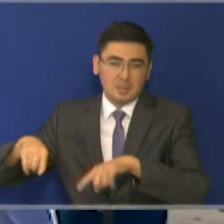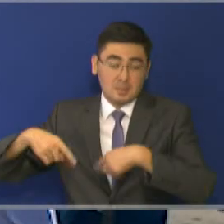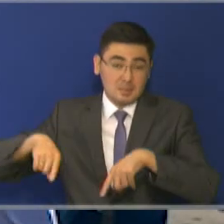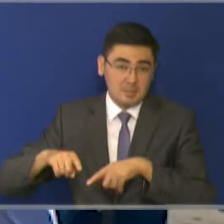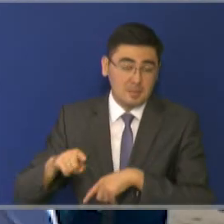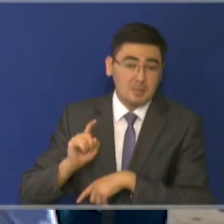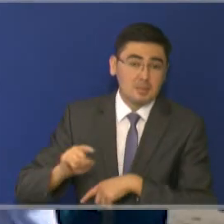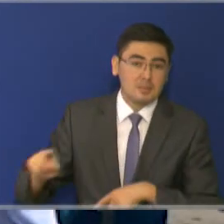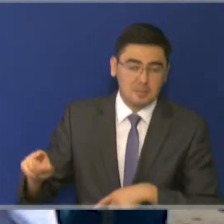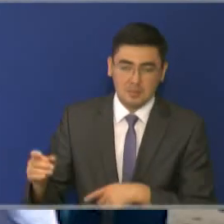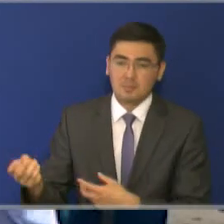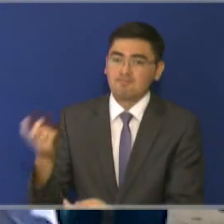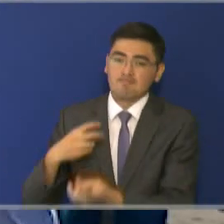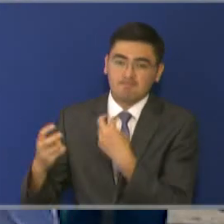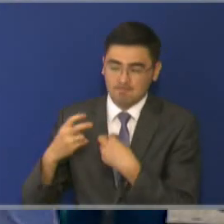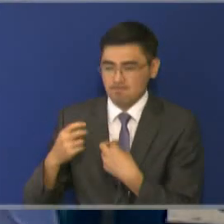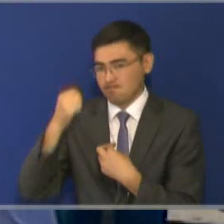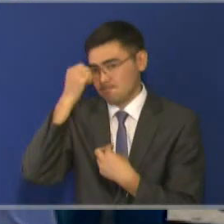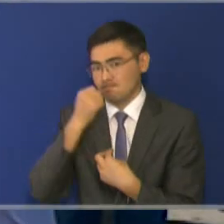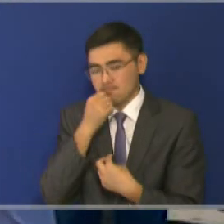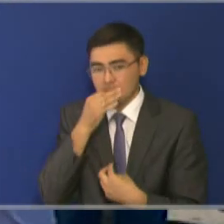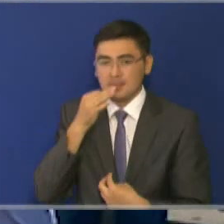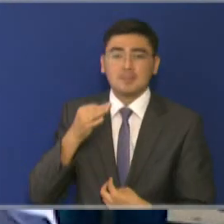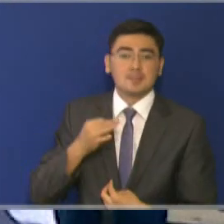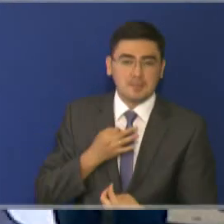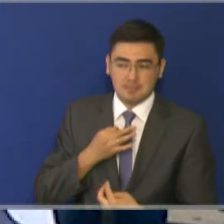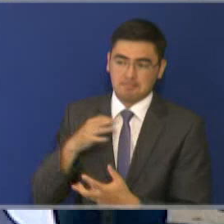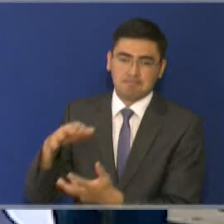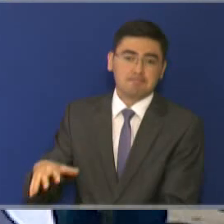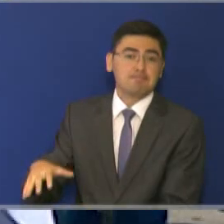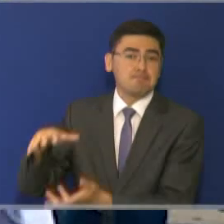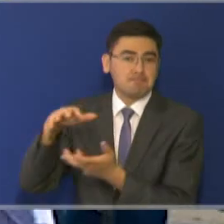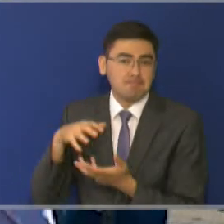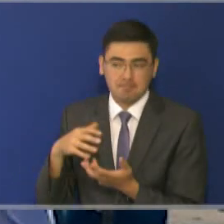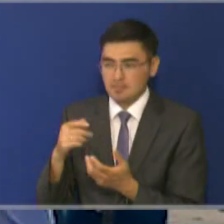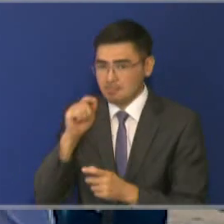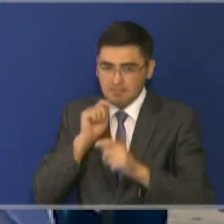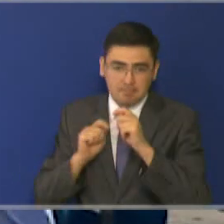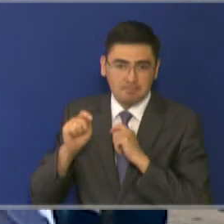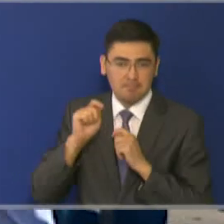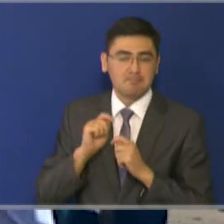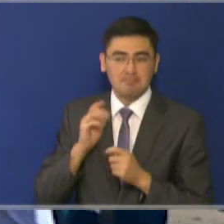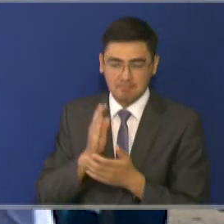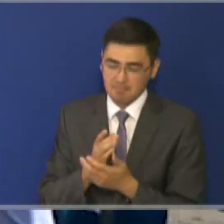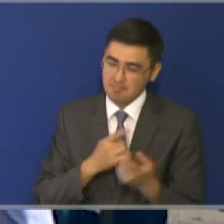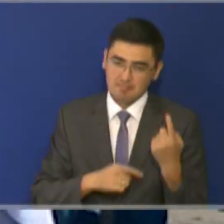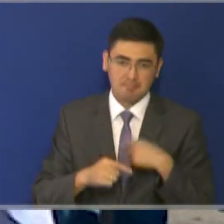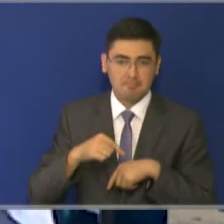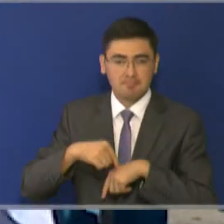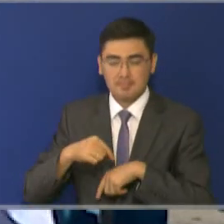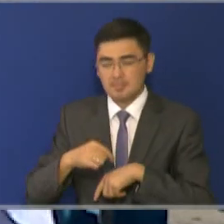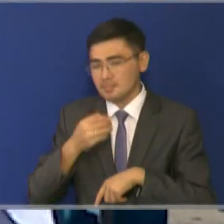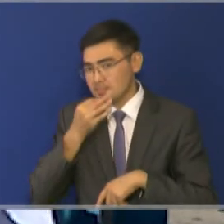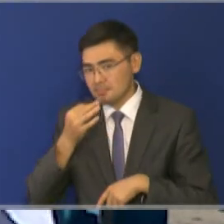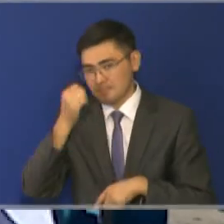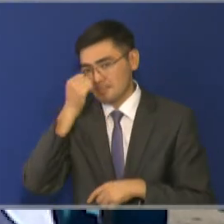бізге рахметтерін айтып, бізді қолдап келіп, соған біз үлкен алғыс айтамыз. Нұр Отан партиясына,